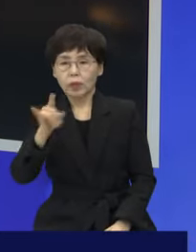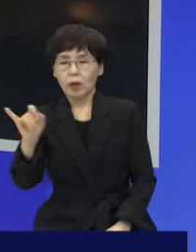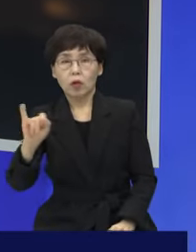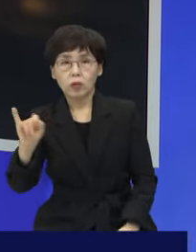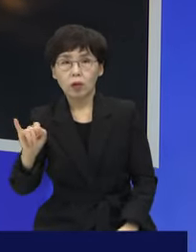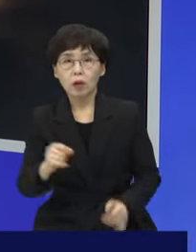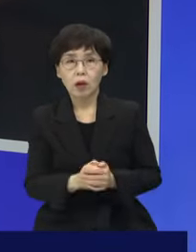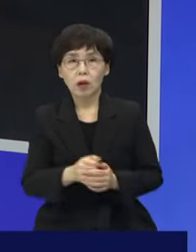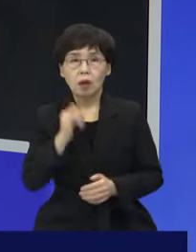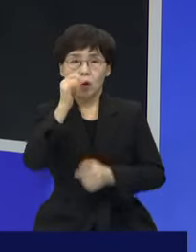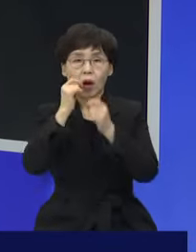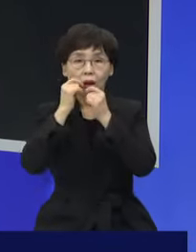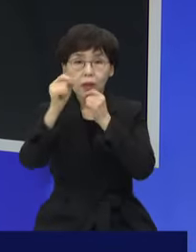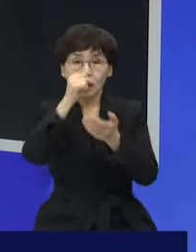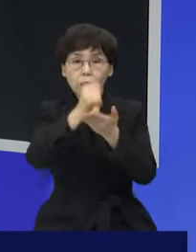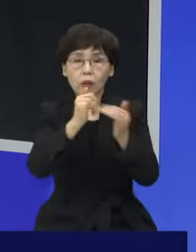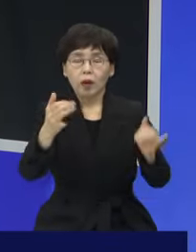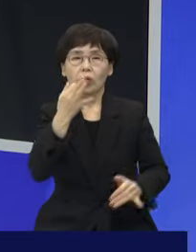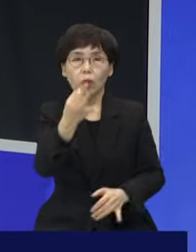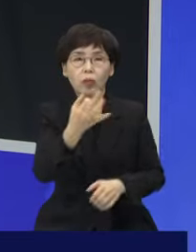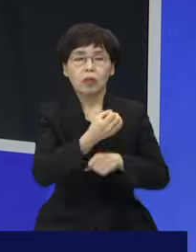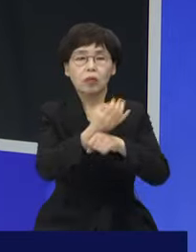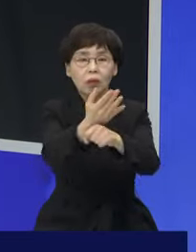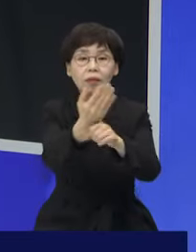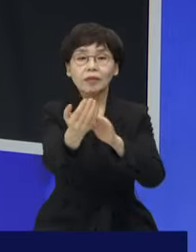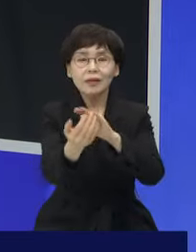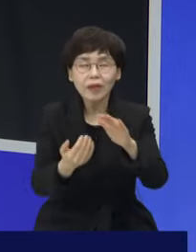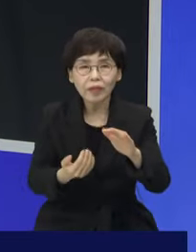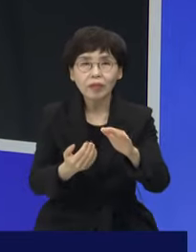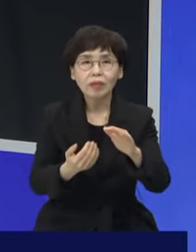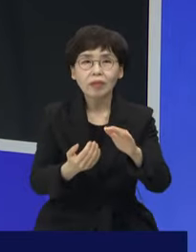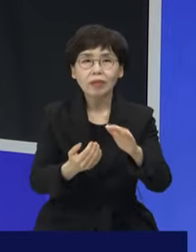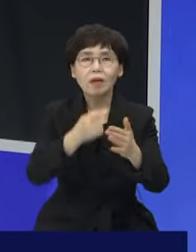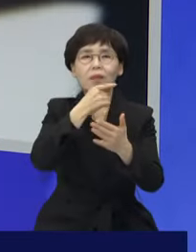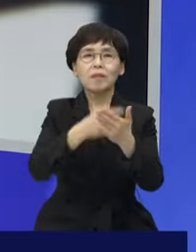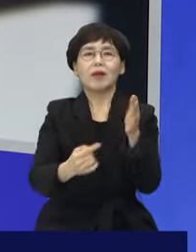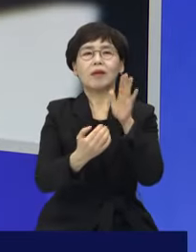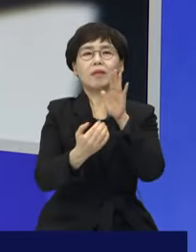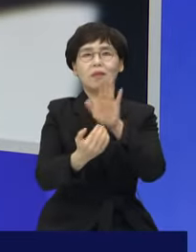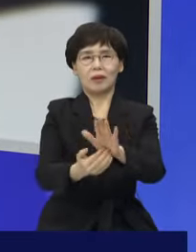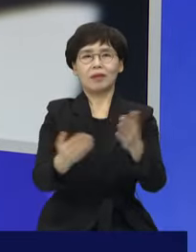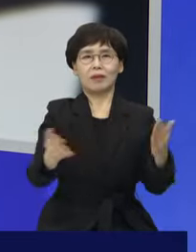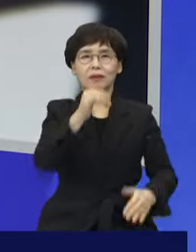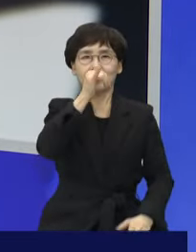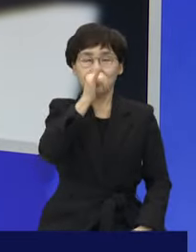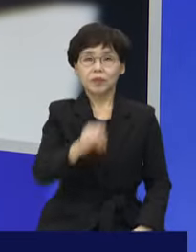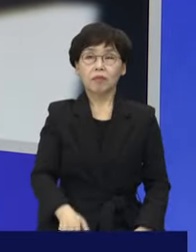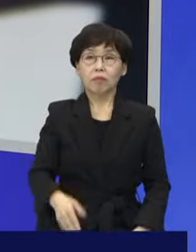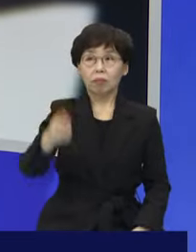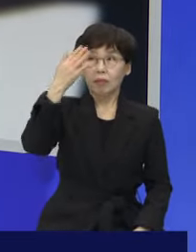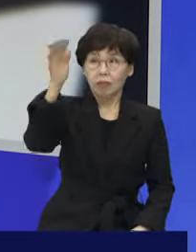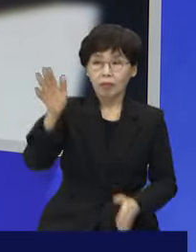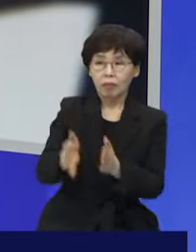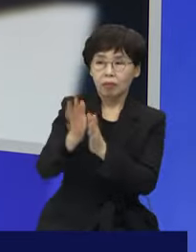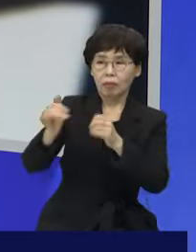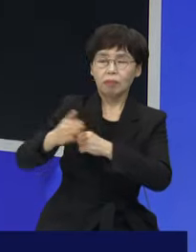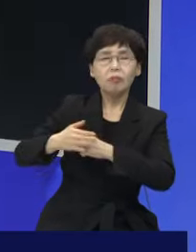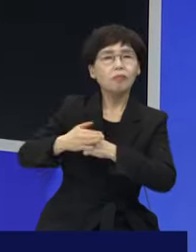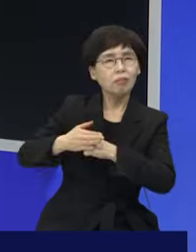여성이 보이스피싱범에게 돈을 건네기 직전 극적으로 피해를 면한 사연이 전해졌습니다. 일면식도 없는 시민의